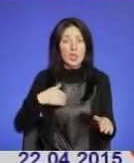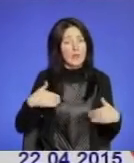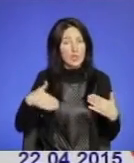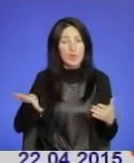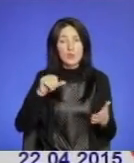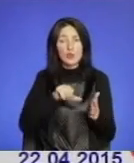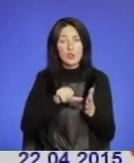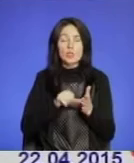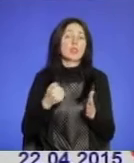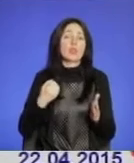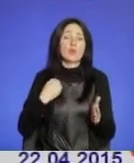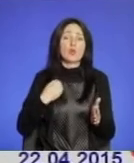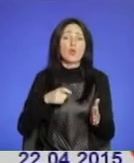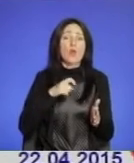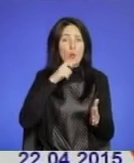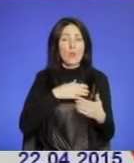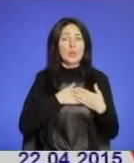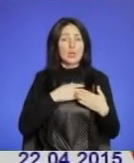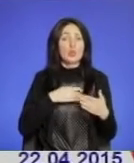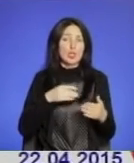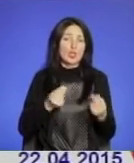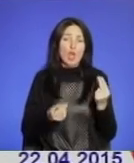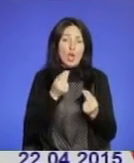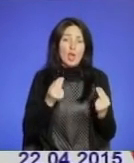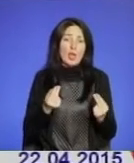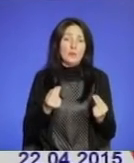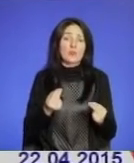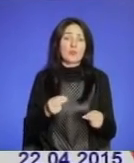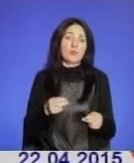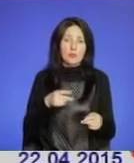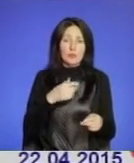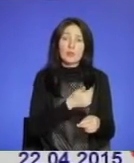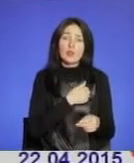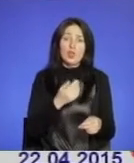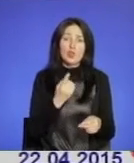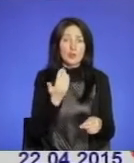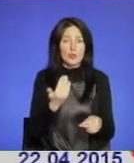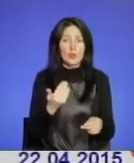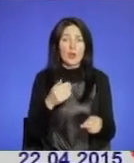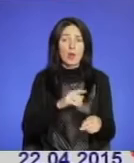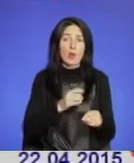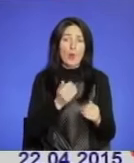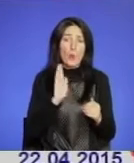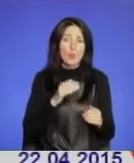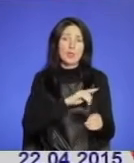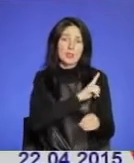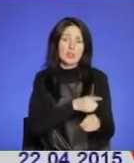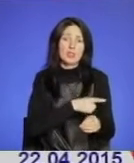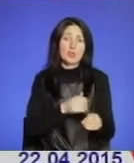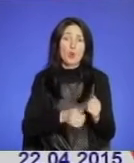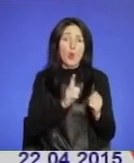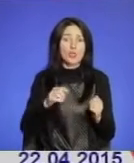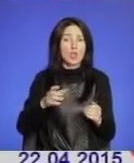всім перемоги. Бажаю, щоб умови вишколи і гри робили сильнішими кожна команда і кожен з вас особисто. Я бажаю вам